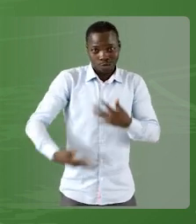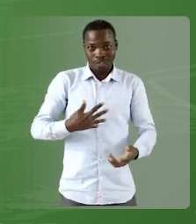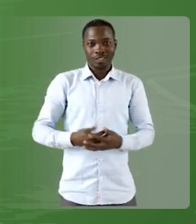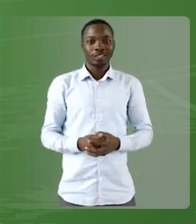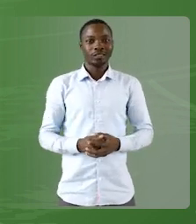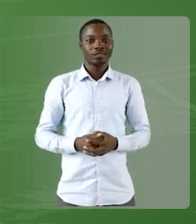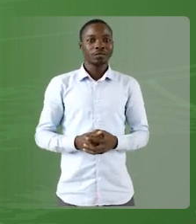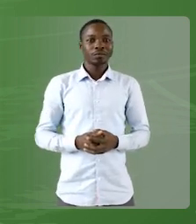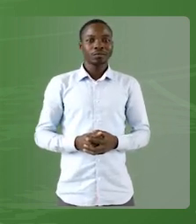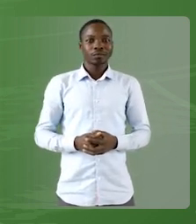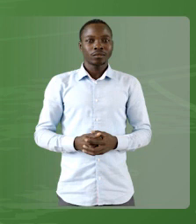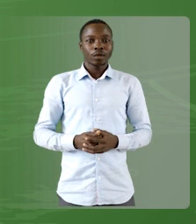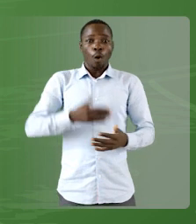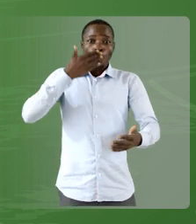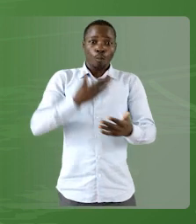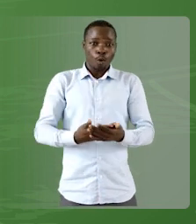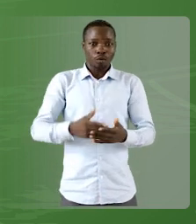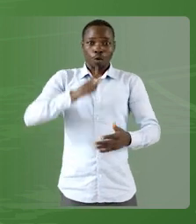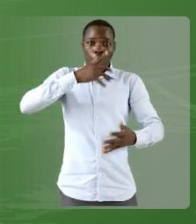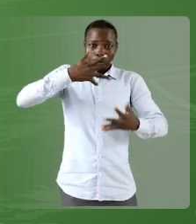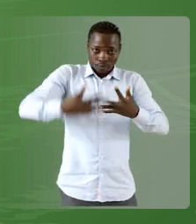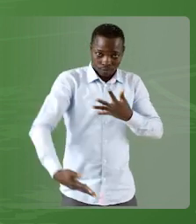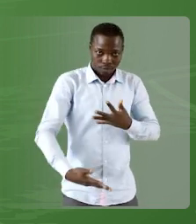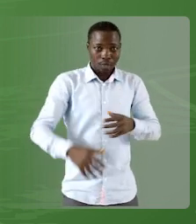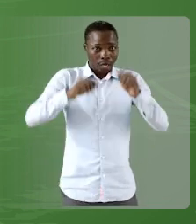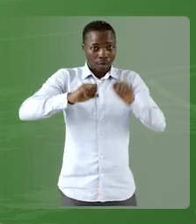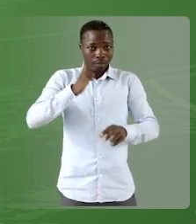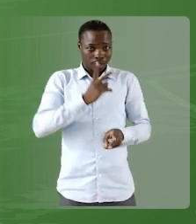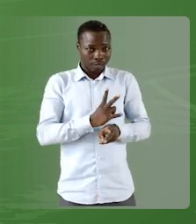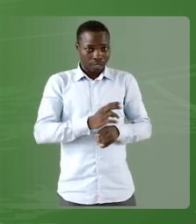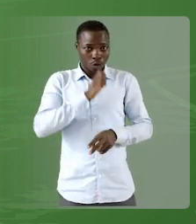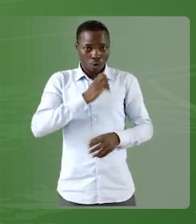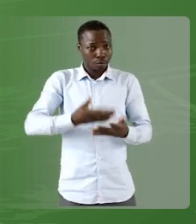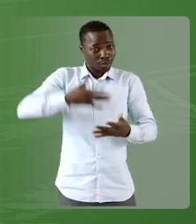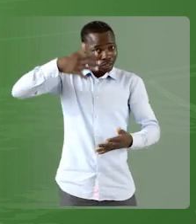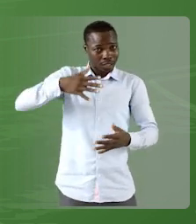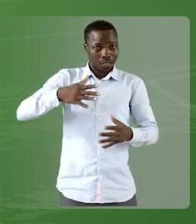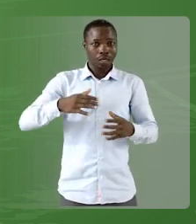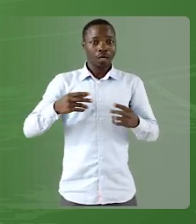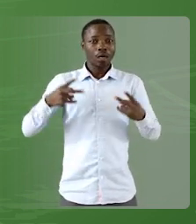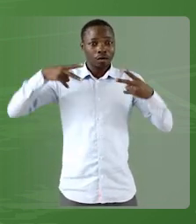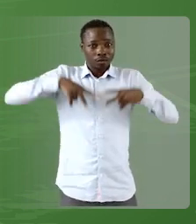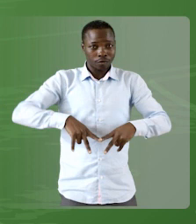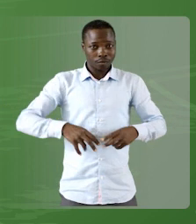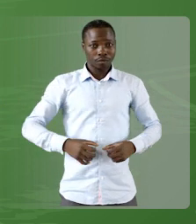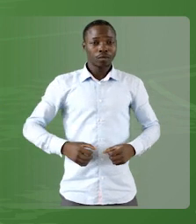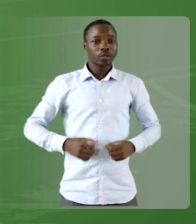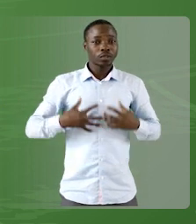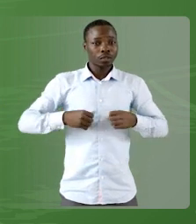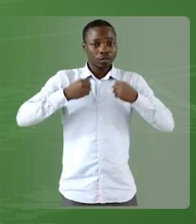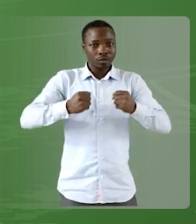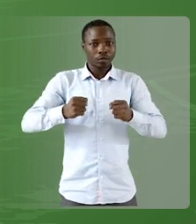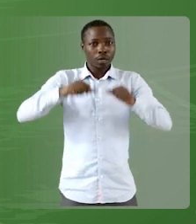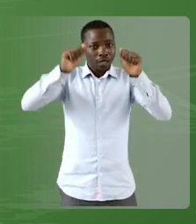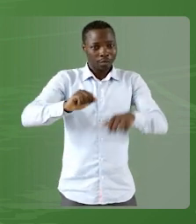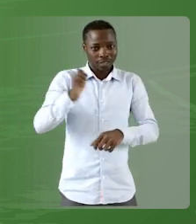bonne perméabilité à l'eau, capacité de rétention en eau, richesse en micro-organismes, capacité en